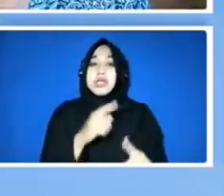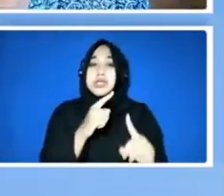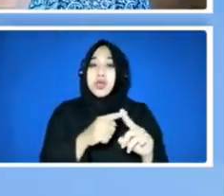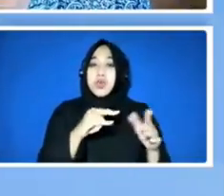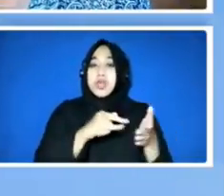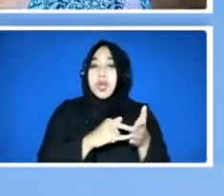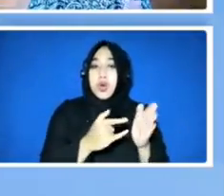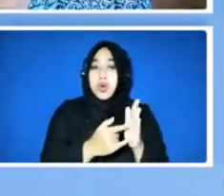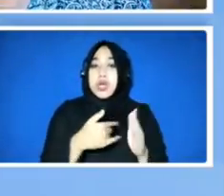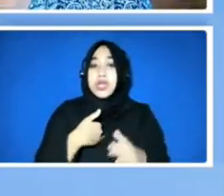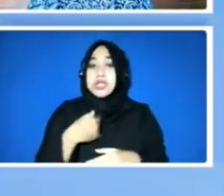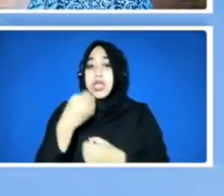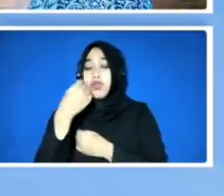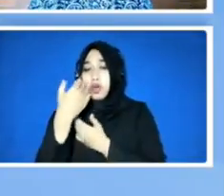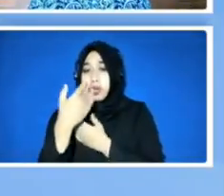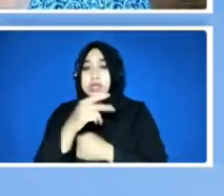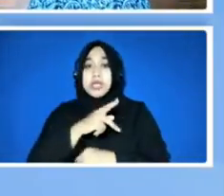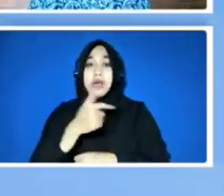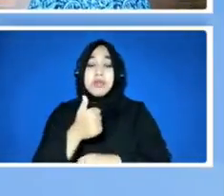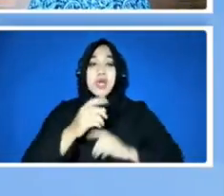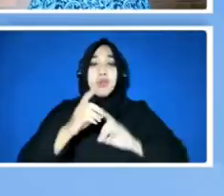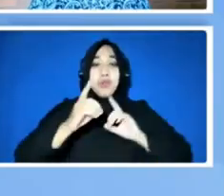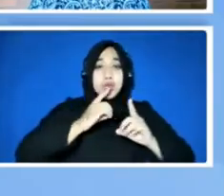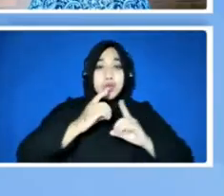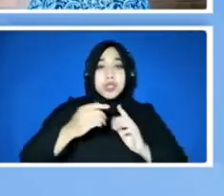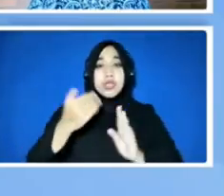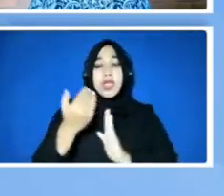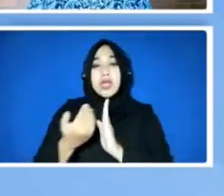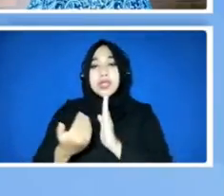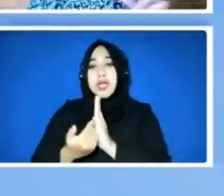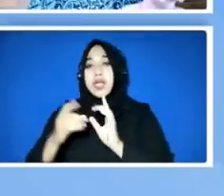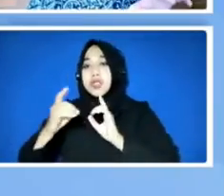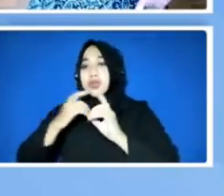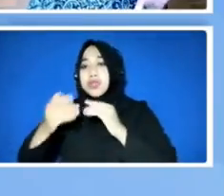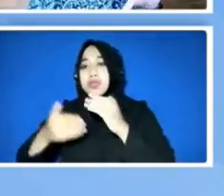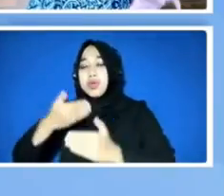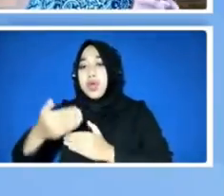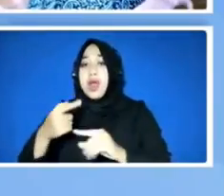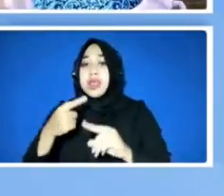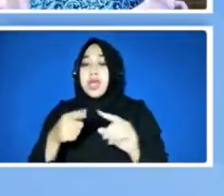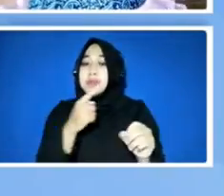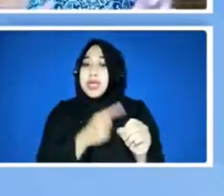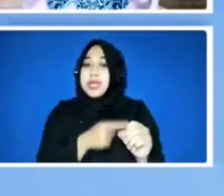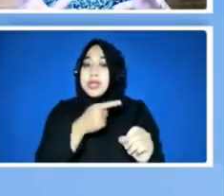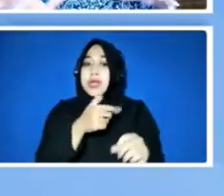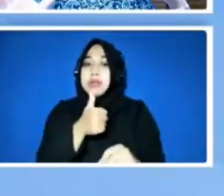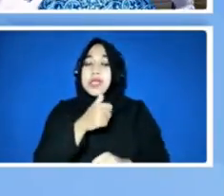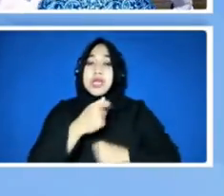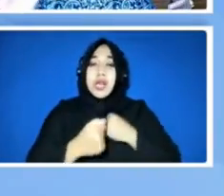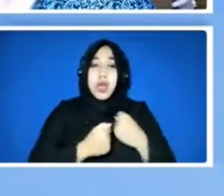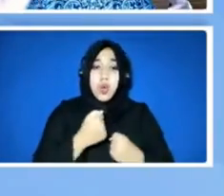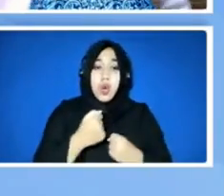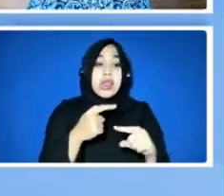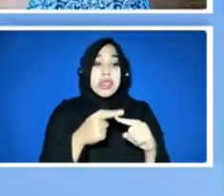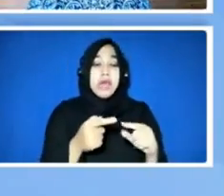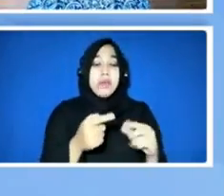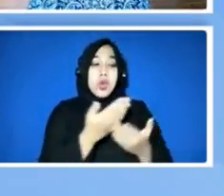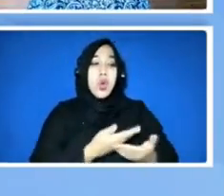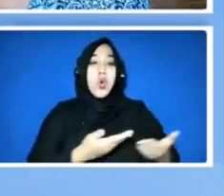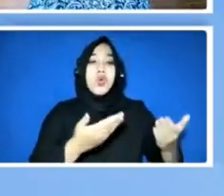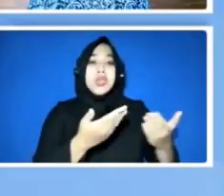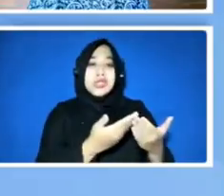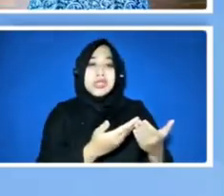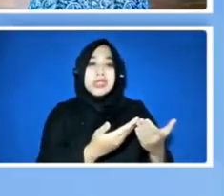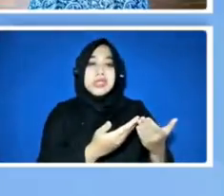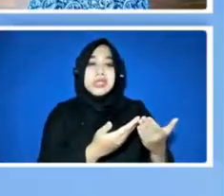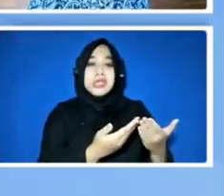saya bicarakan dan kita bisa diskusi di sesi diskusi berikutnya. Tapi intinya ini bisa dilakukan, tetapi tentu dengan kondisi-kondisi